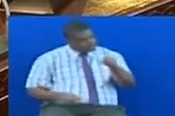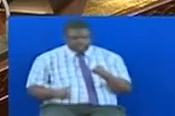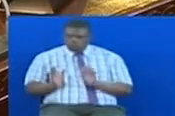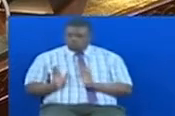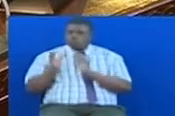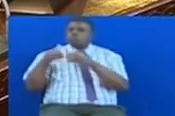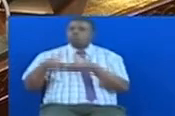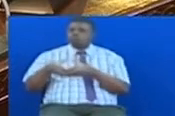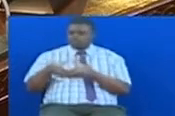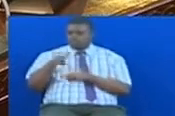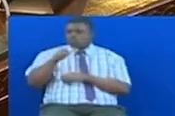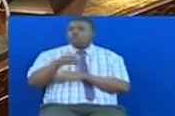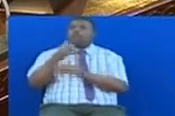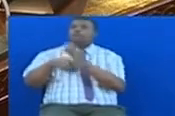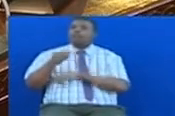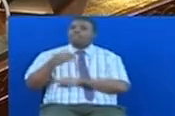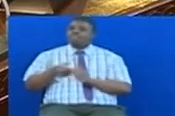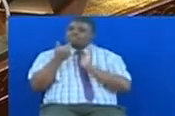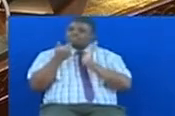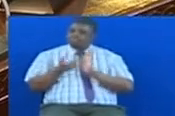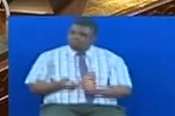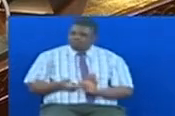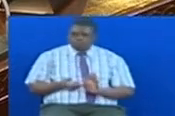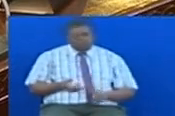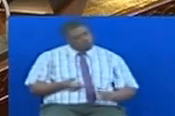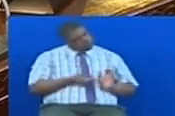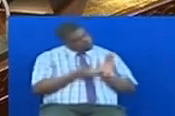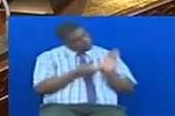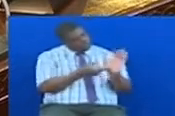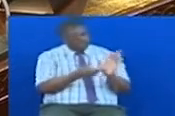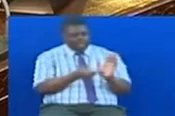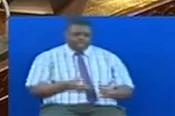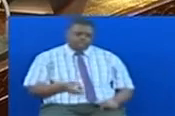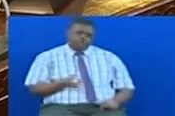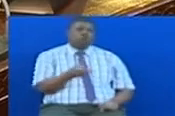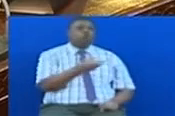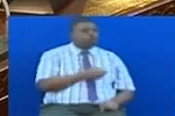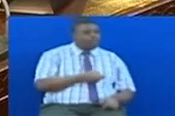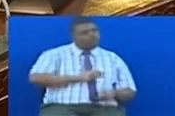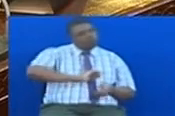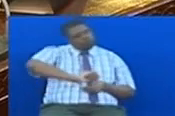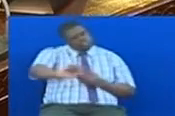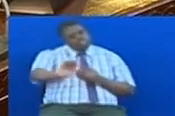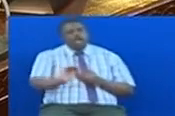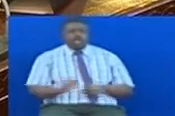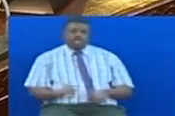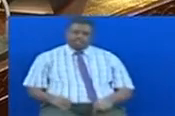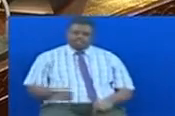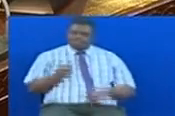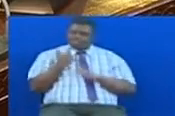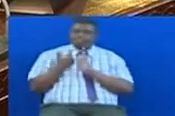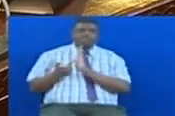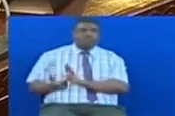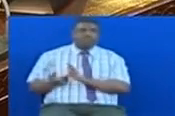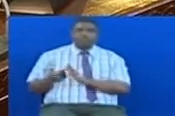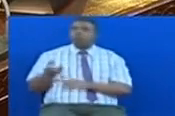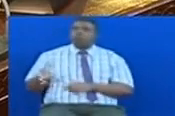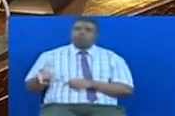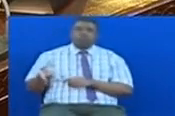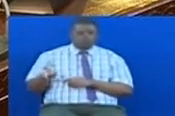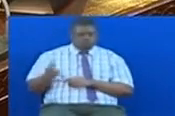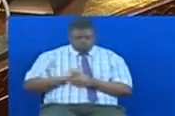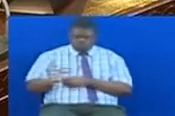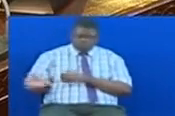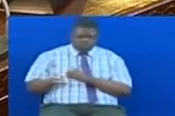ulemavu tuonyeshe mfano kwamba tunakopeshwa, lakini tunakopesheka kupitia urejeshaji wetu. Tuwe mfano katika kurejesha